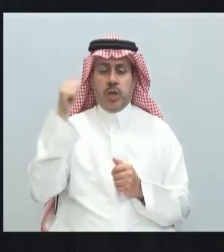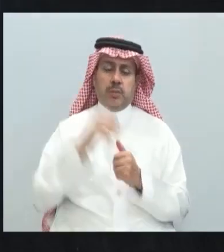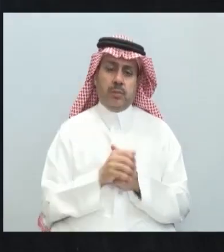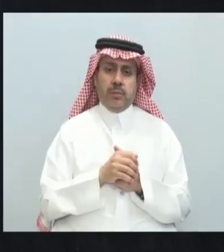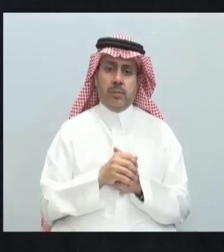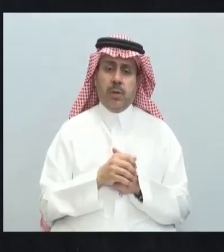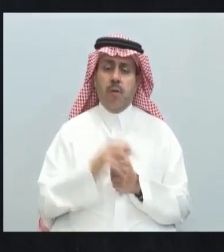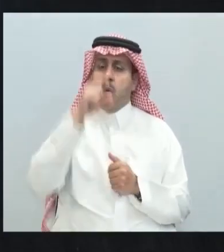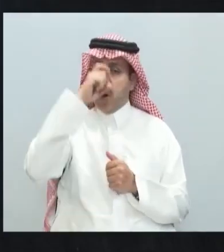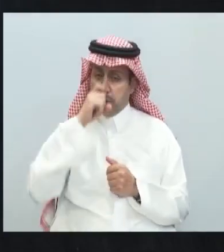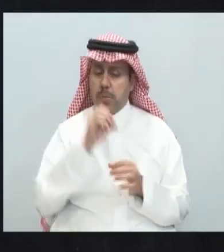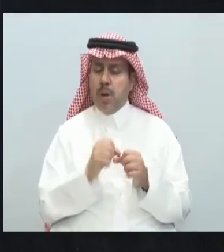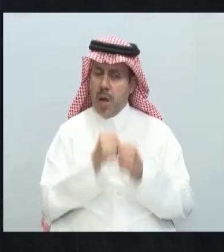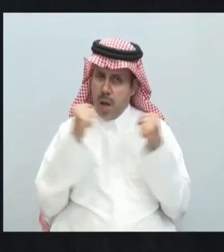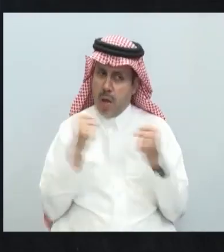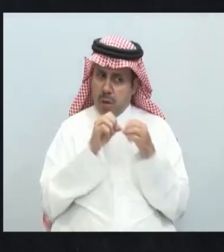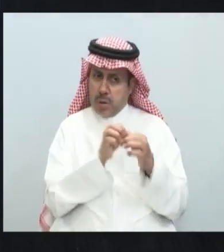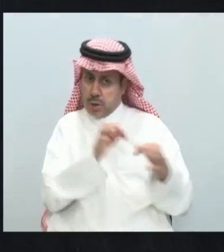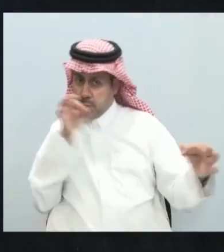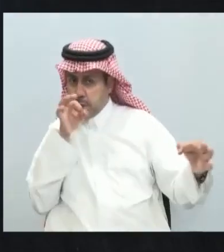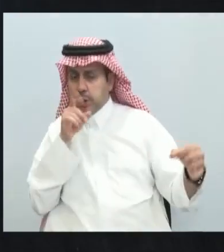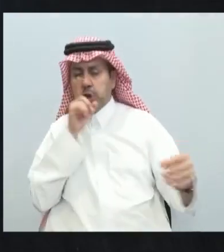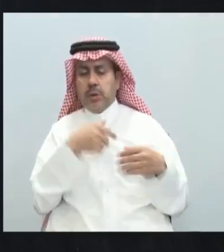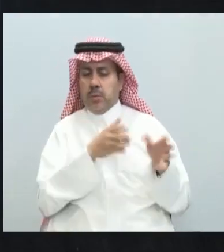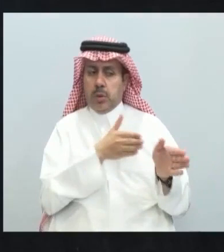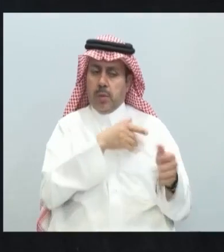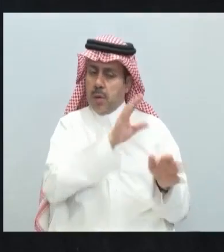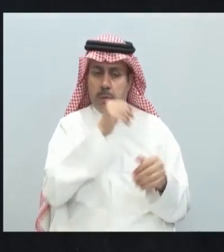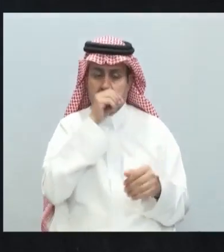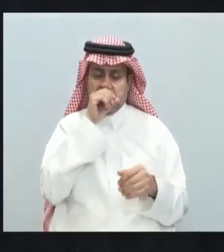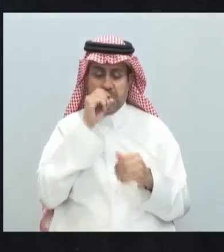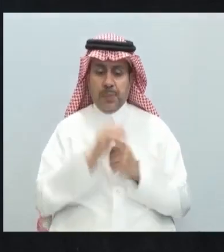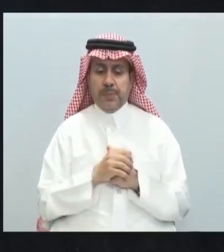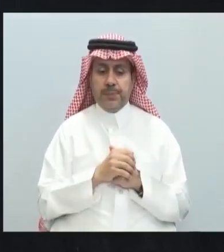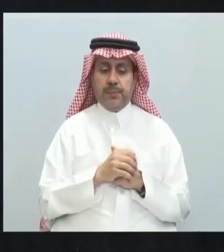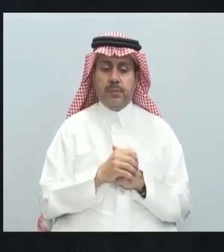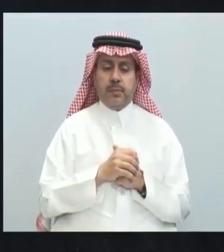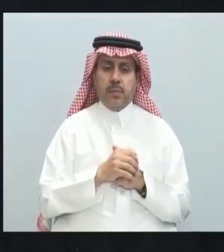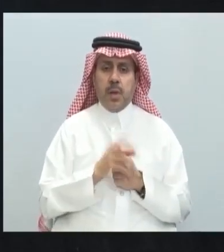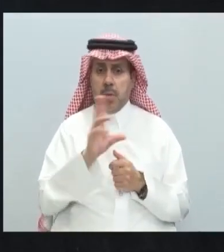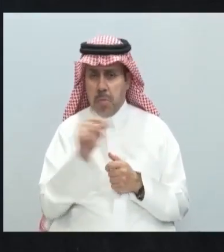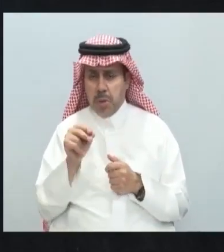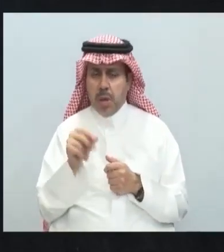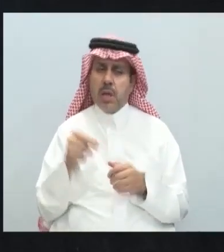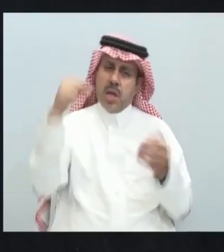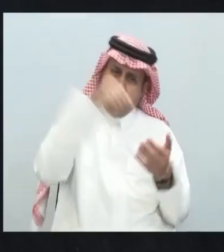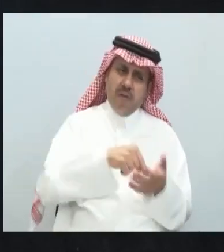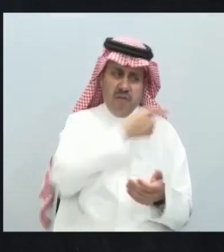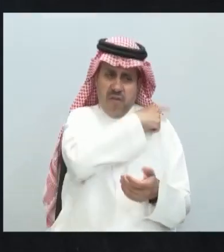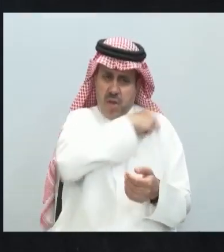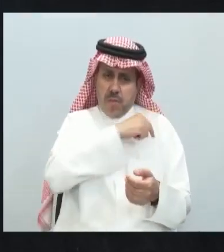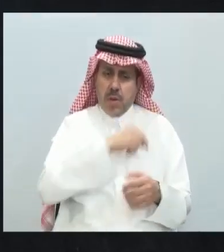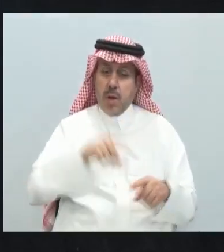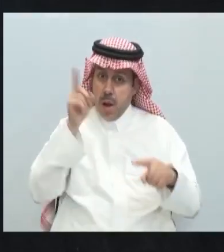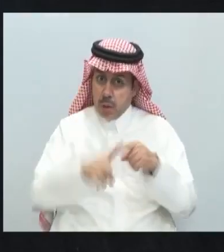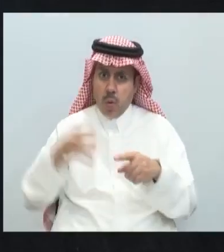والطالبات ان يحذر كل الحذر من اتباع خطوات الشيطان نعم قد يزل الواحد منا قد يقع في ذنب